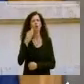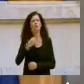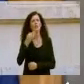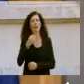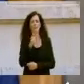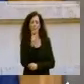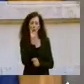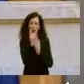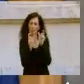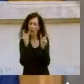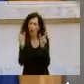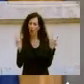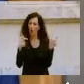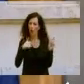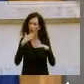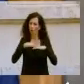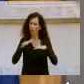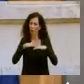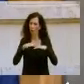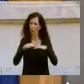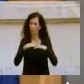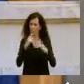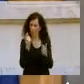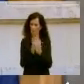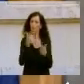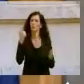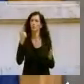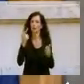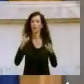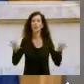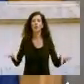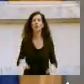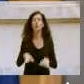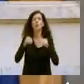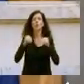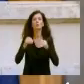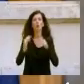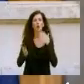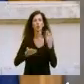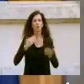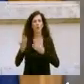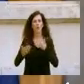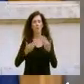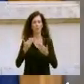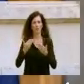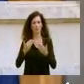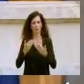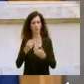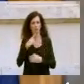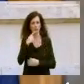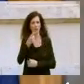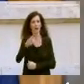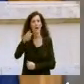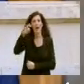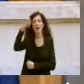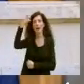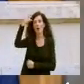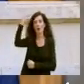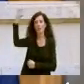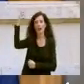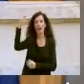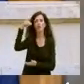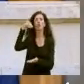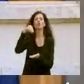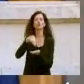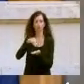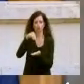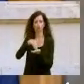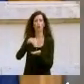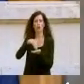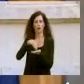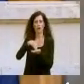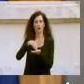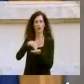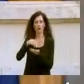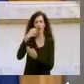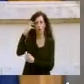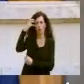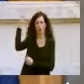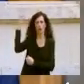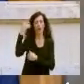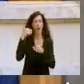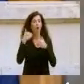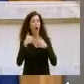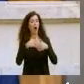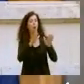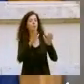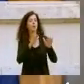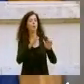parole all'inizio della emergenza di kato lo stato c'è e lo stato non cercherà di lasciare nessuno solo